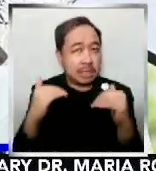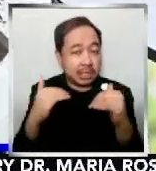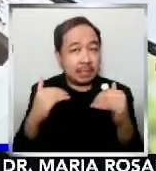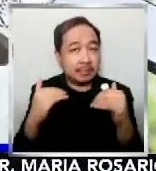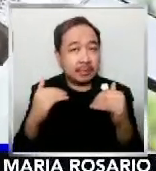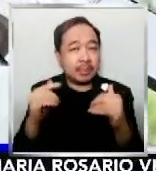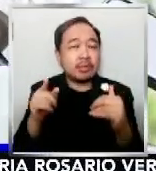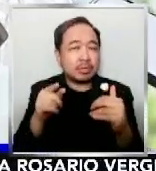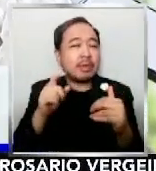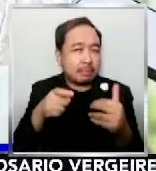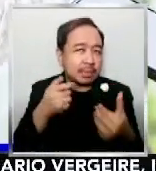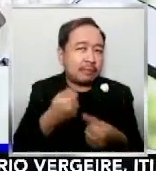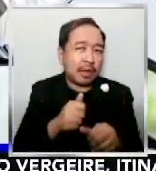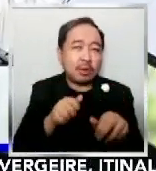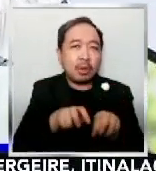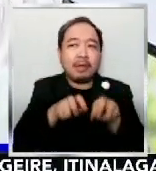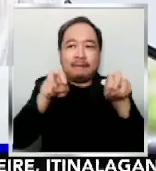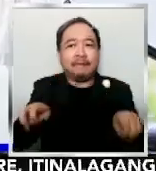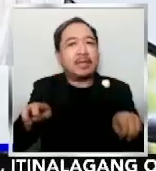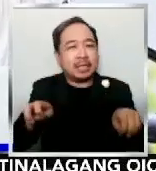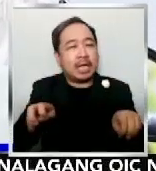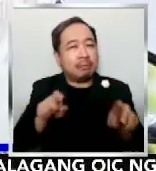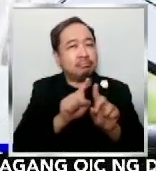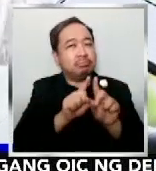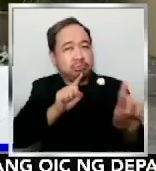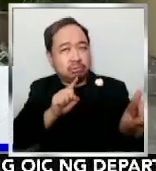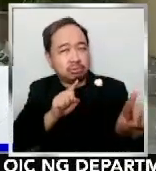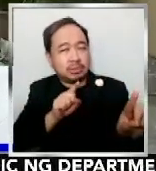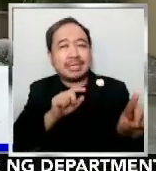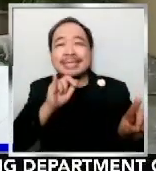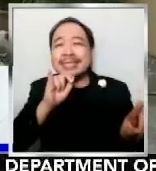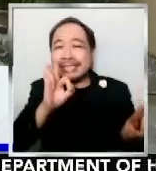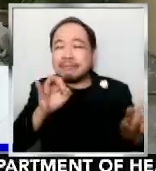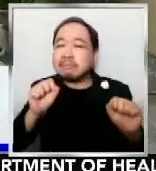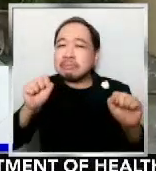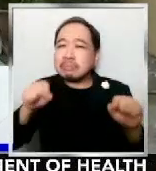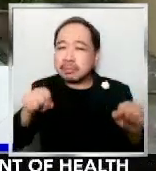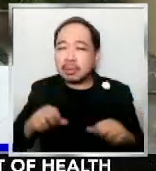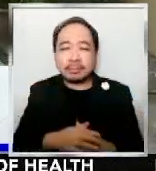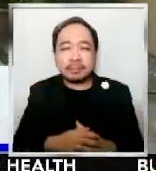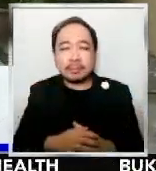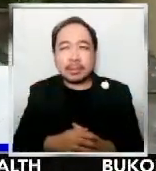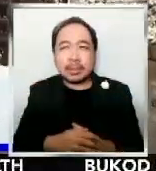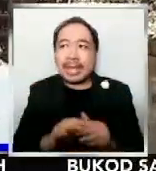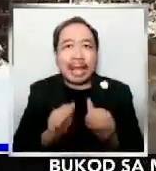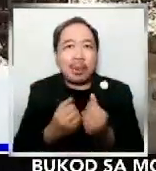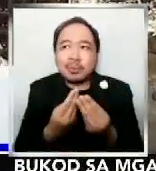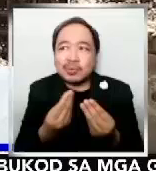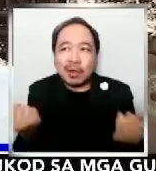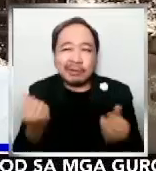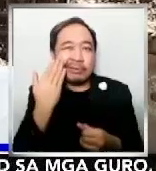physical distancing shall be implemented whenever possible. Para masolusyonan ang kakulangan ng silid, kailangan madaliin